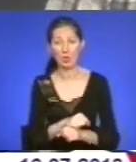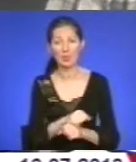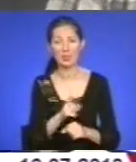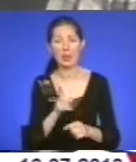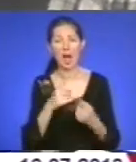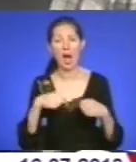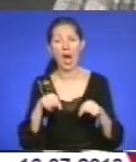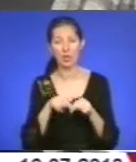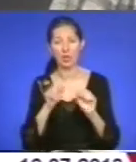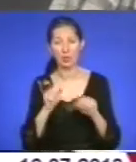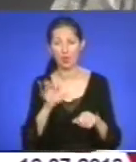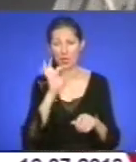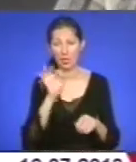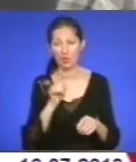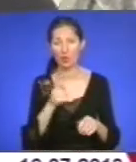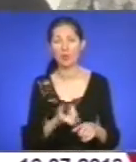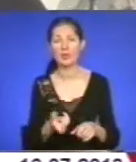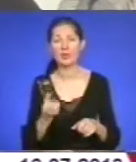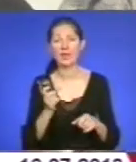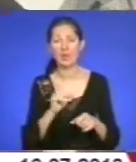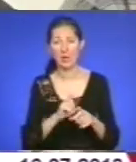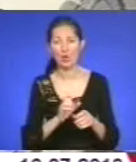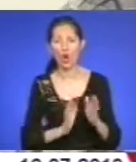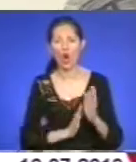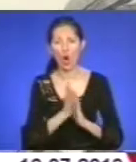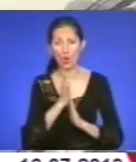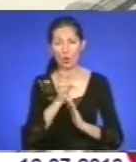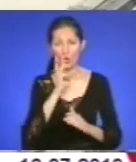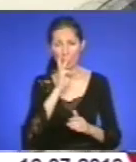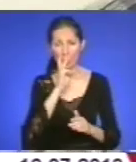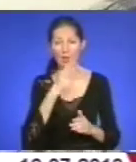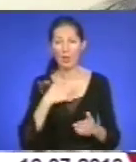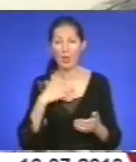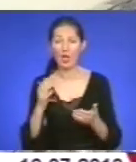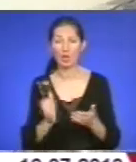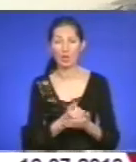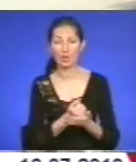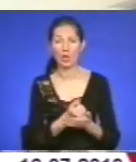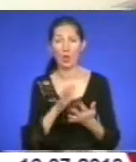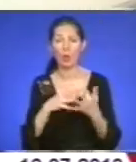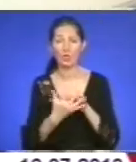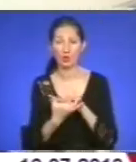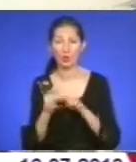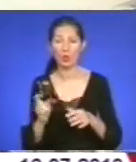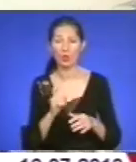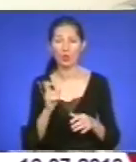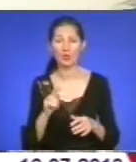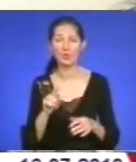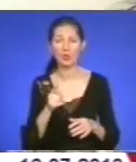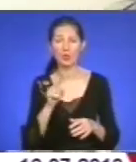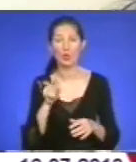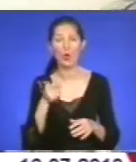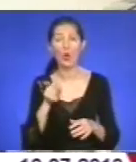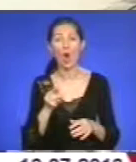галузях, то можна сказати, що найбільшого росту заробітної плати ми досягли у сільському господарстві. Чому? Тому